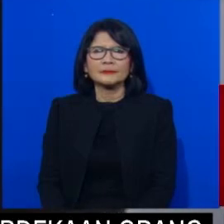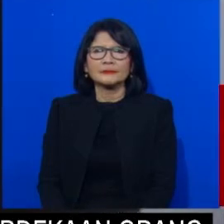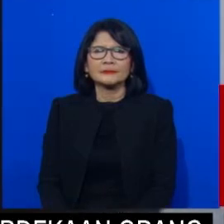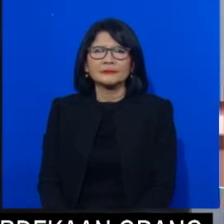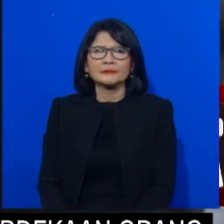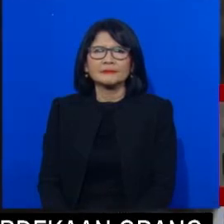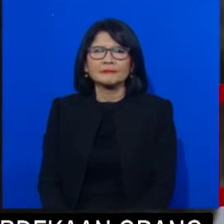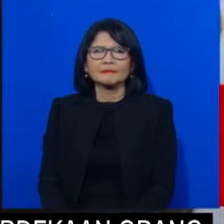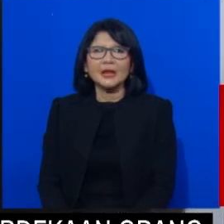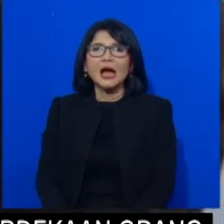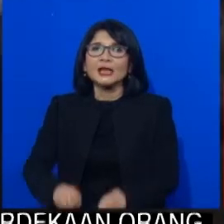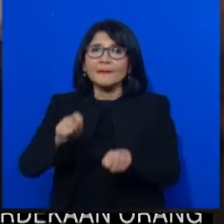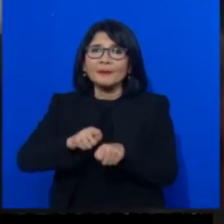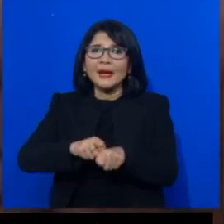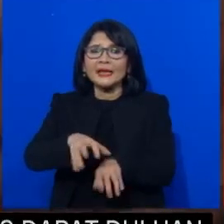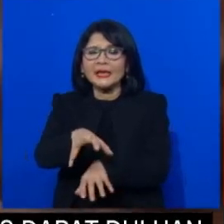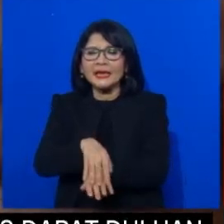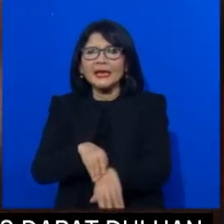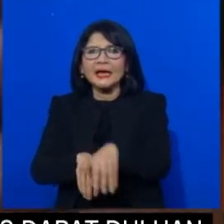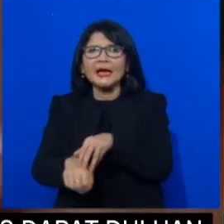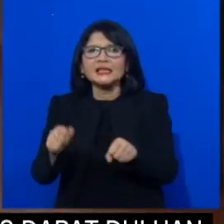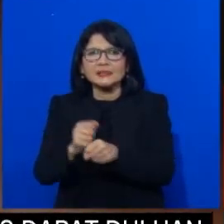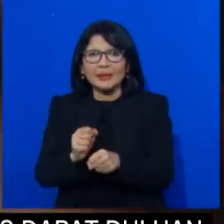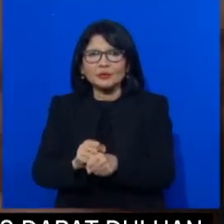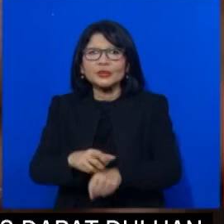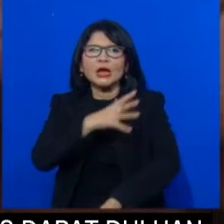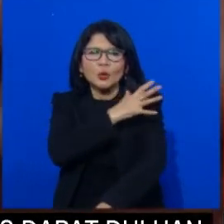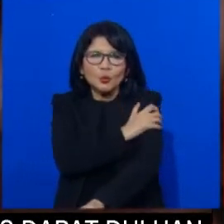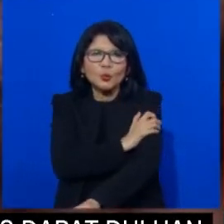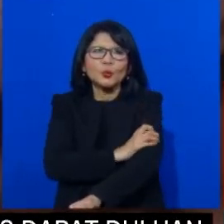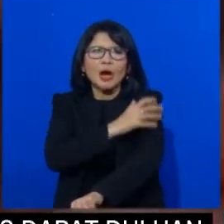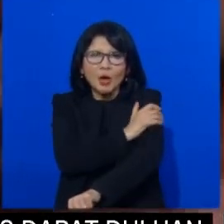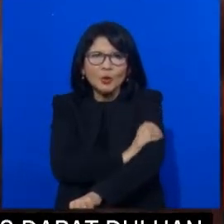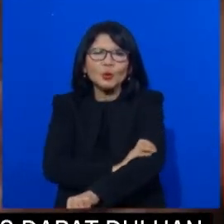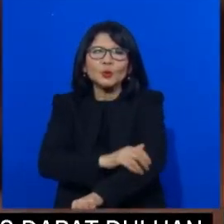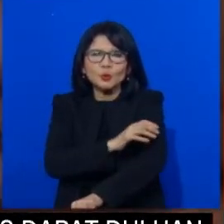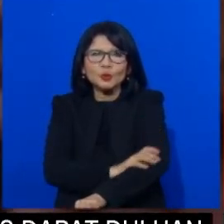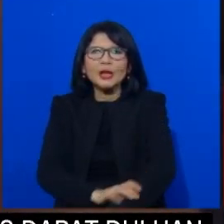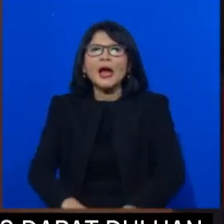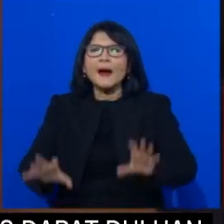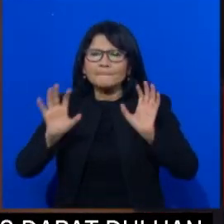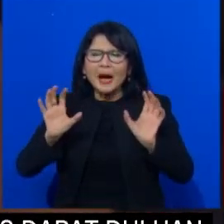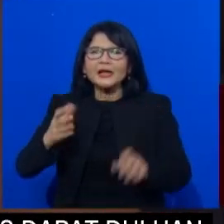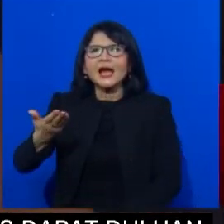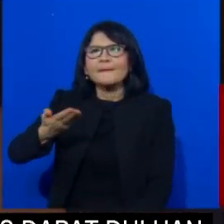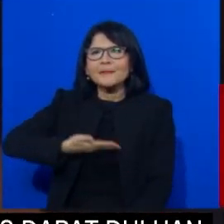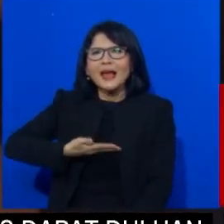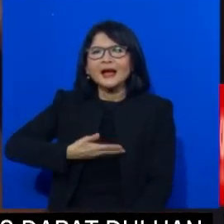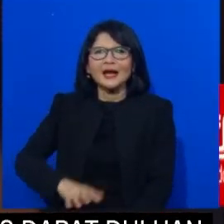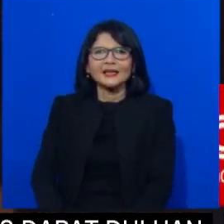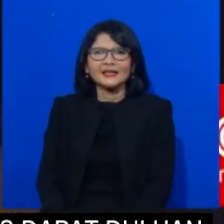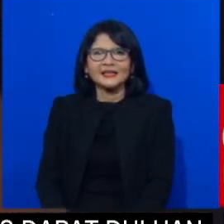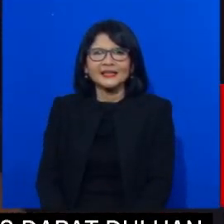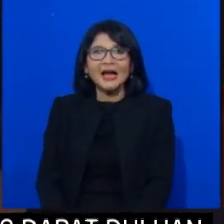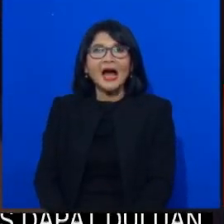Jasa sol sepatu maupun jasa urut Uju masih digemari sejumlah pelanggan setianya sejak puluhan tahun lalu. Lantaran